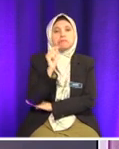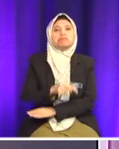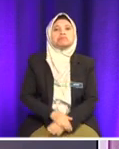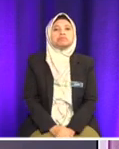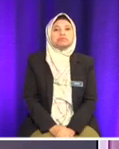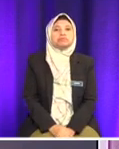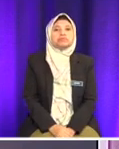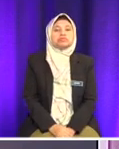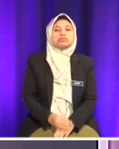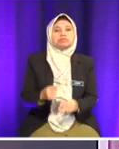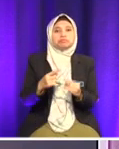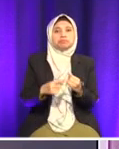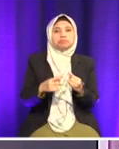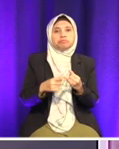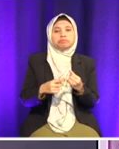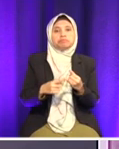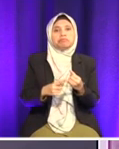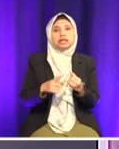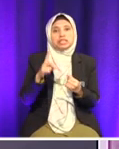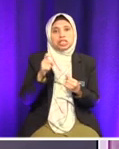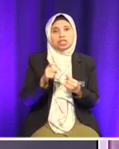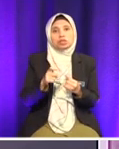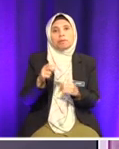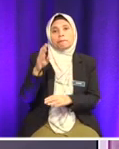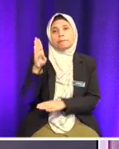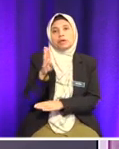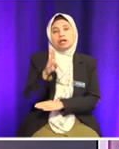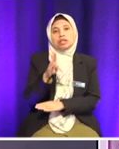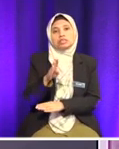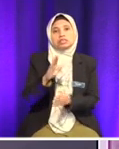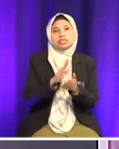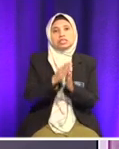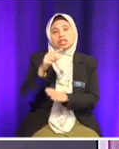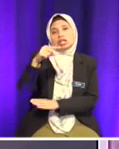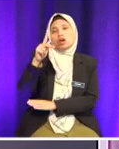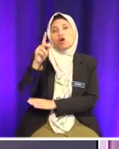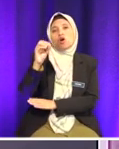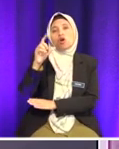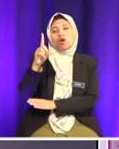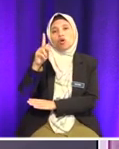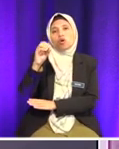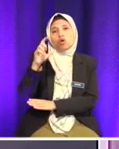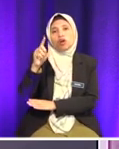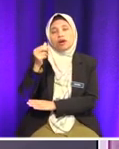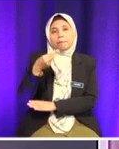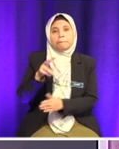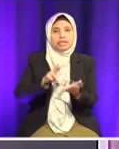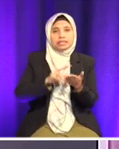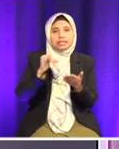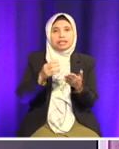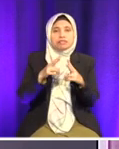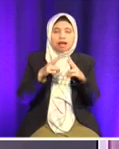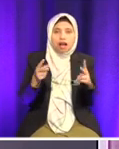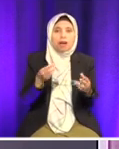ujungnya matikan jadi qolqolah kubra Makasih Nurin bacaannya sangat baik Itulah